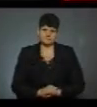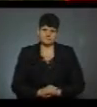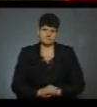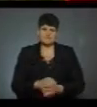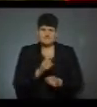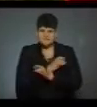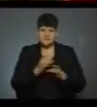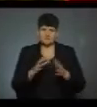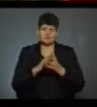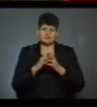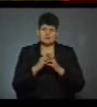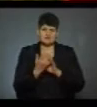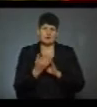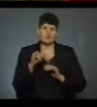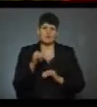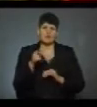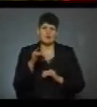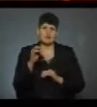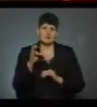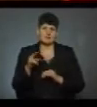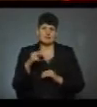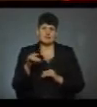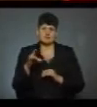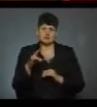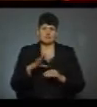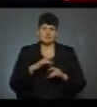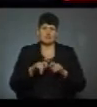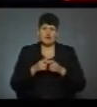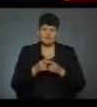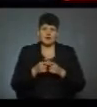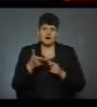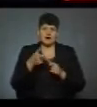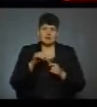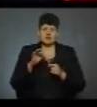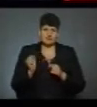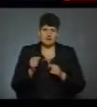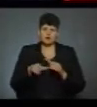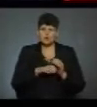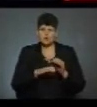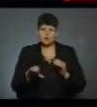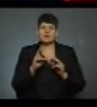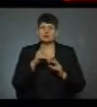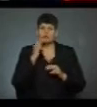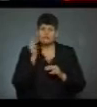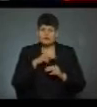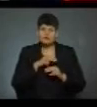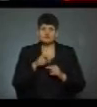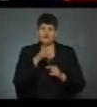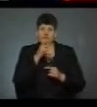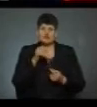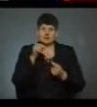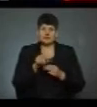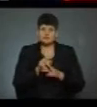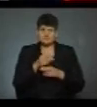Вибух у клубі села Угринів Підгаєцького району стався через поламану газову трубу. Хто винен в тому, що трубу вчасно не відремонтували,